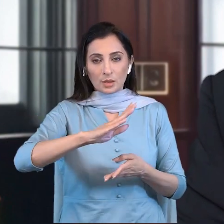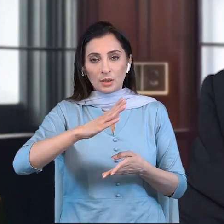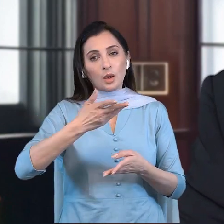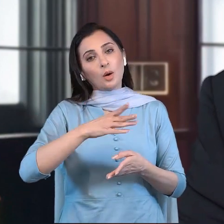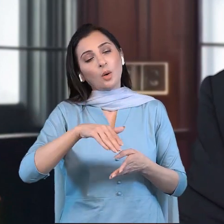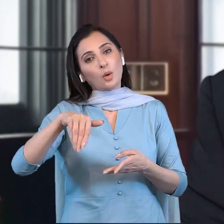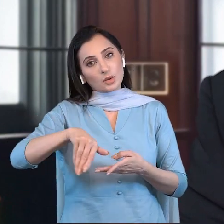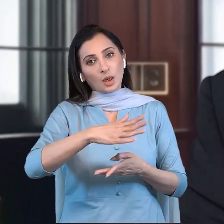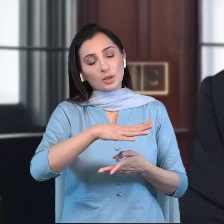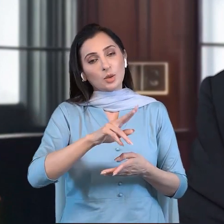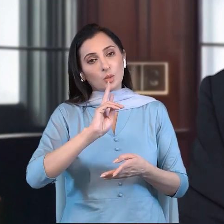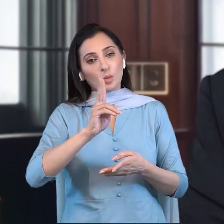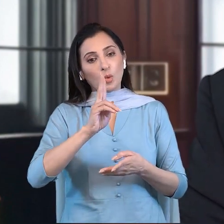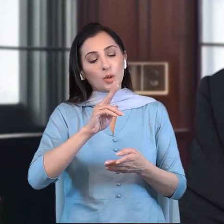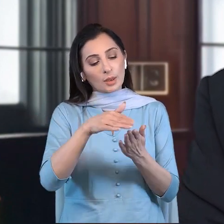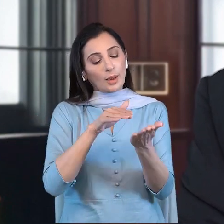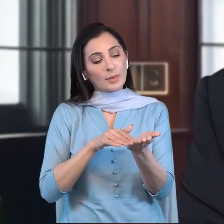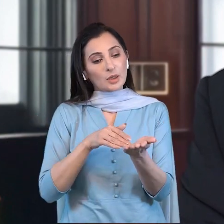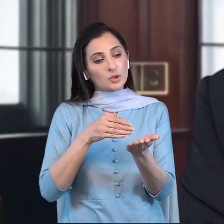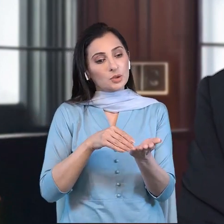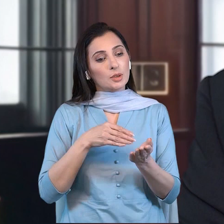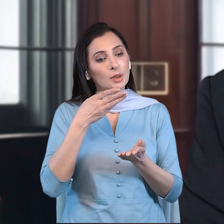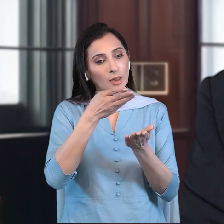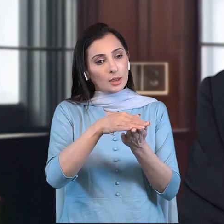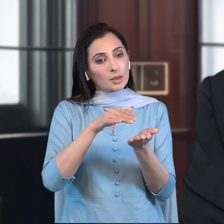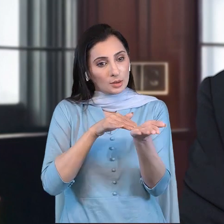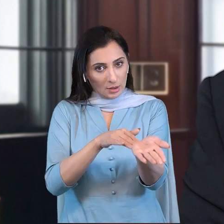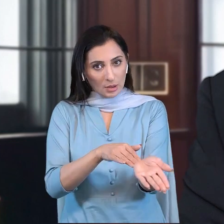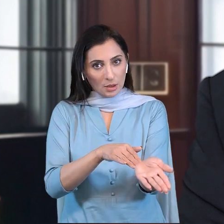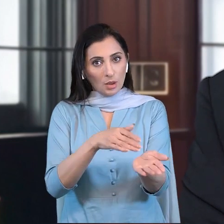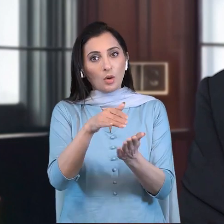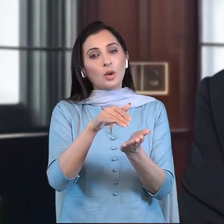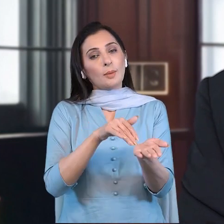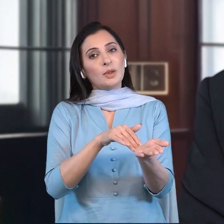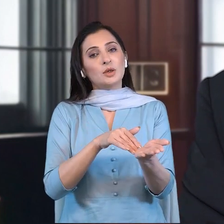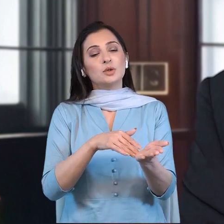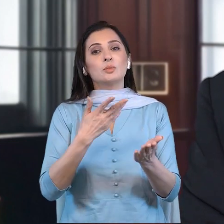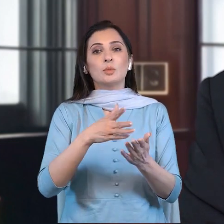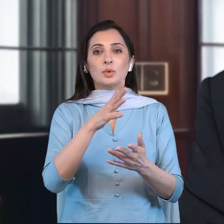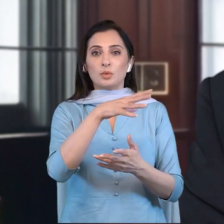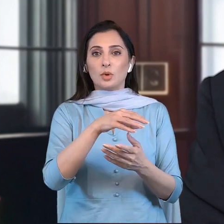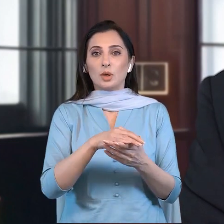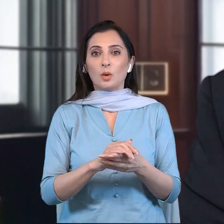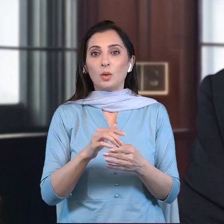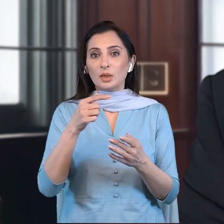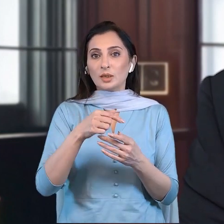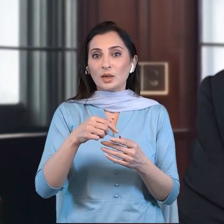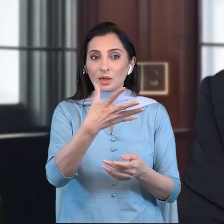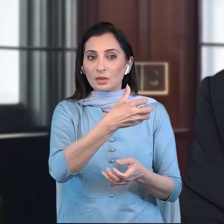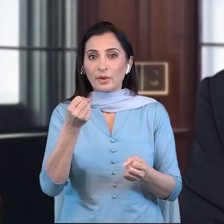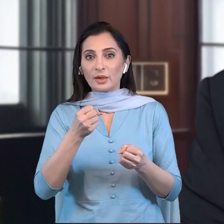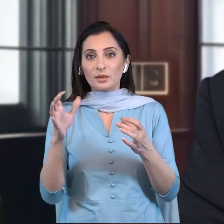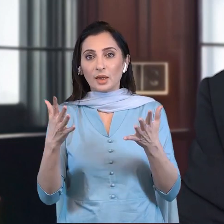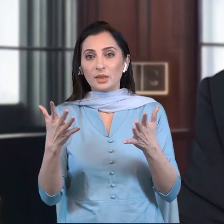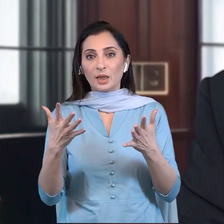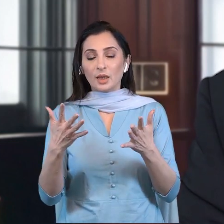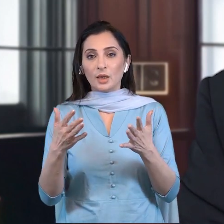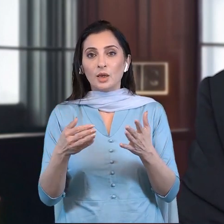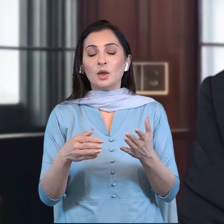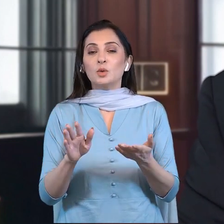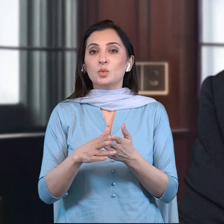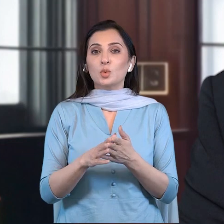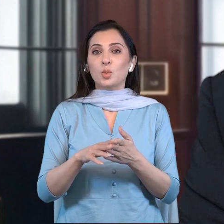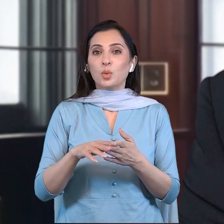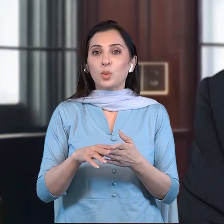اندر تو پہلے ان کو فیملی کورٹ جانا ہوگا، وہاں خلا کا کیس فائل کریں گی. وہ ایک آرڈیل